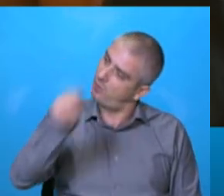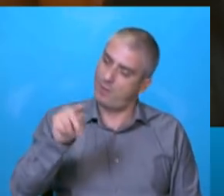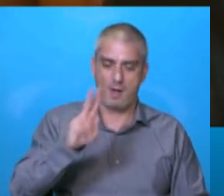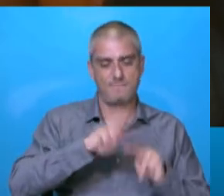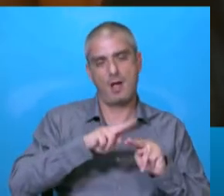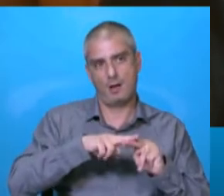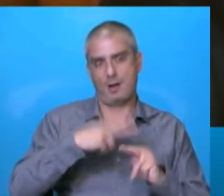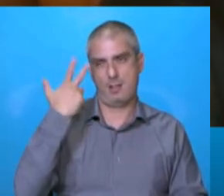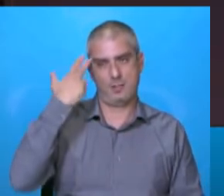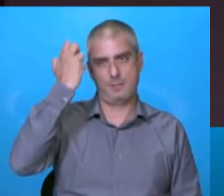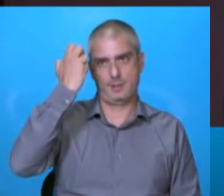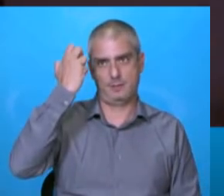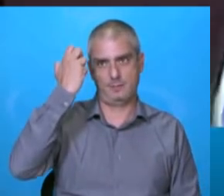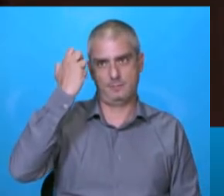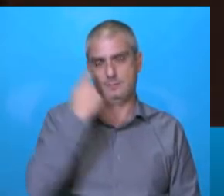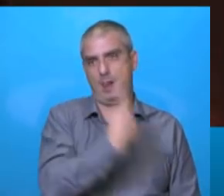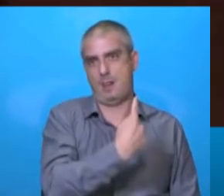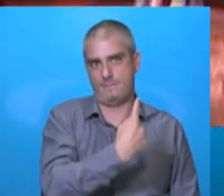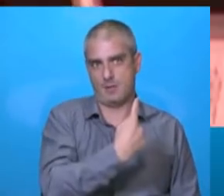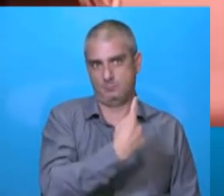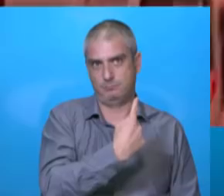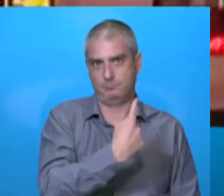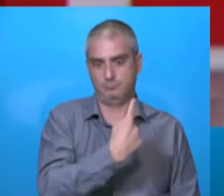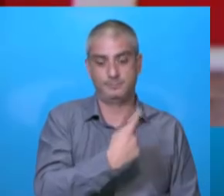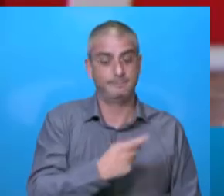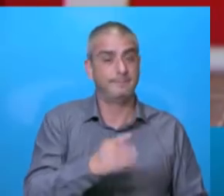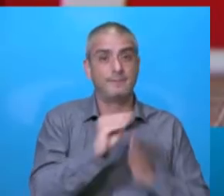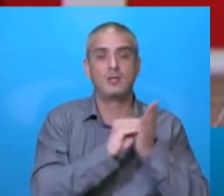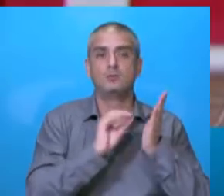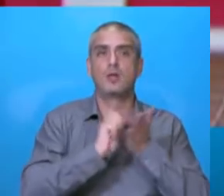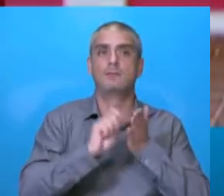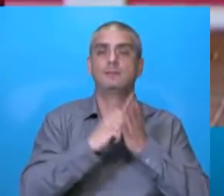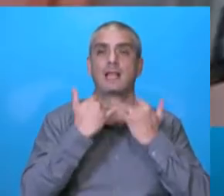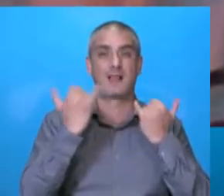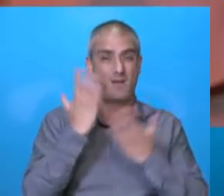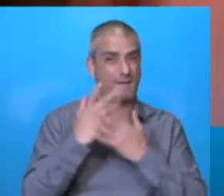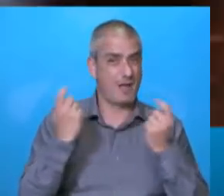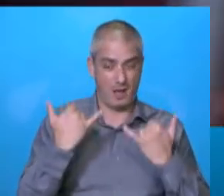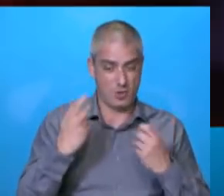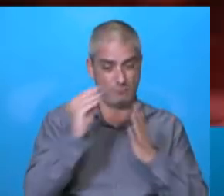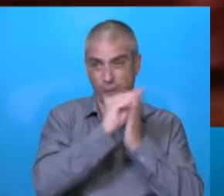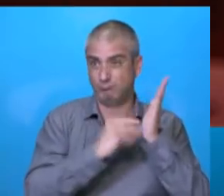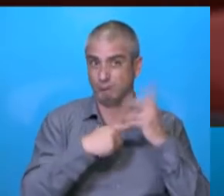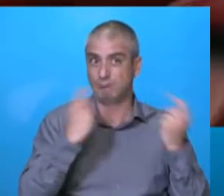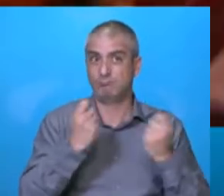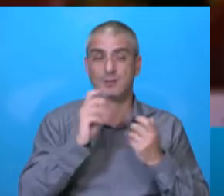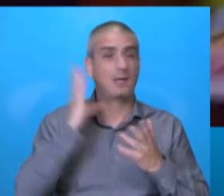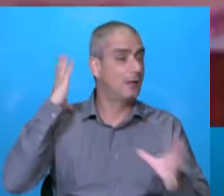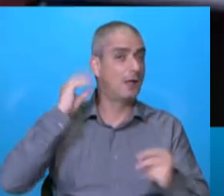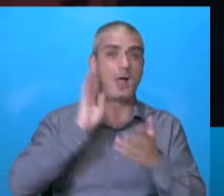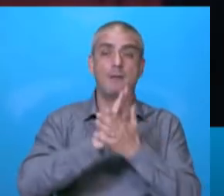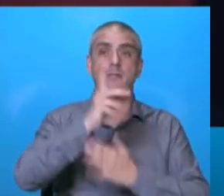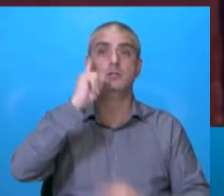שאמרתי, להתאבד בעצמו. על פי נתוני משרד הרווחה שפורסמו היום, ב-14 השנים